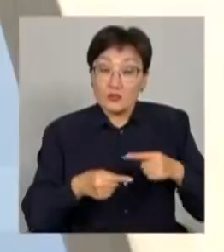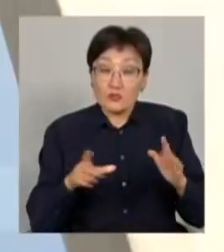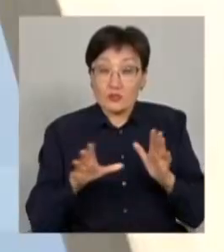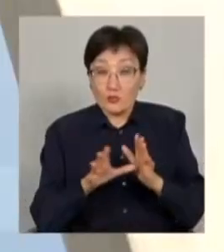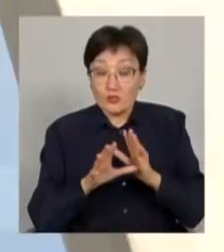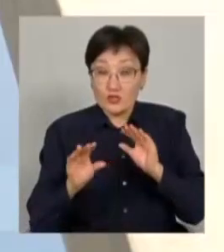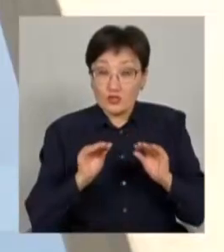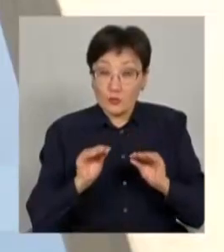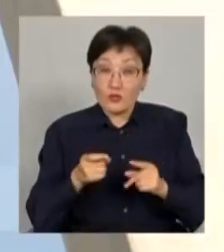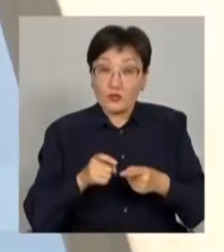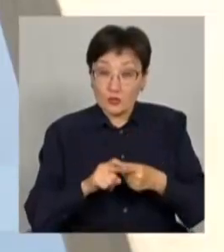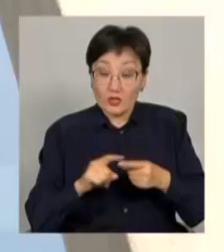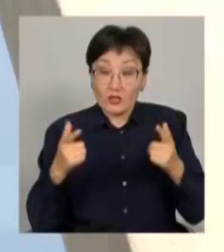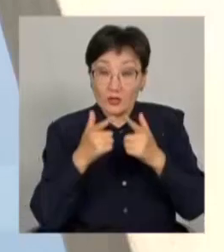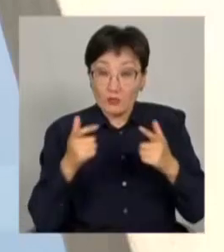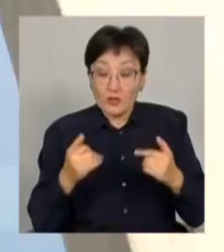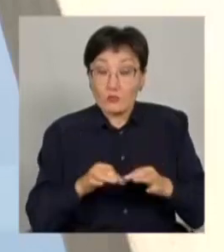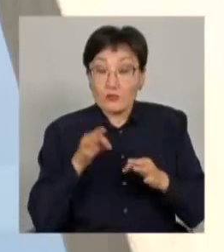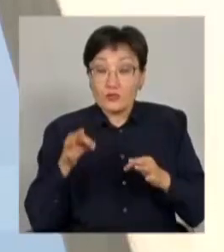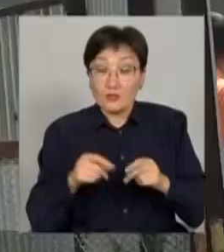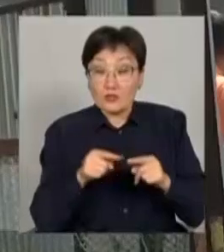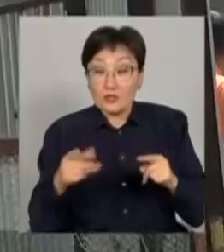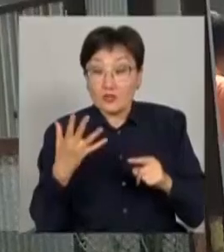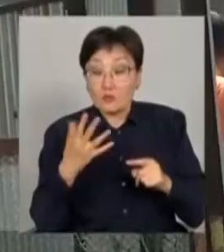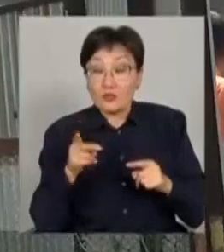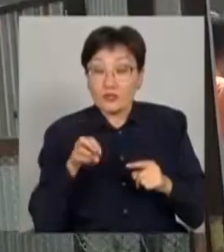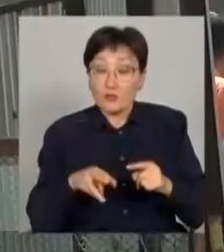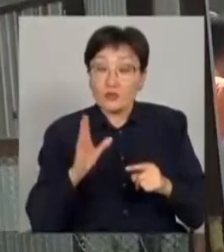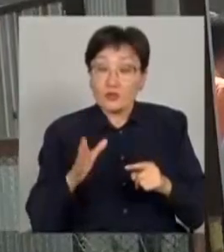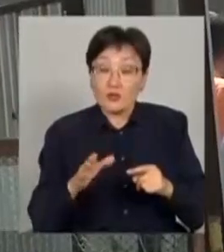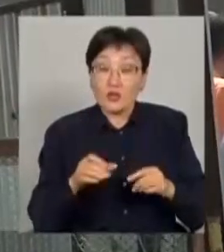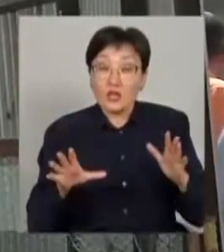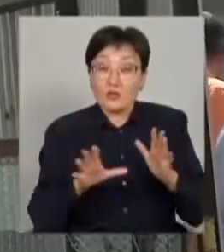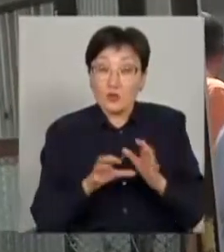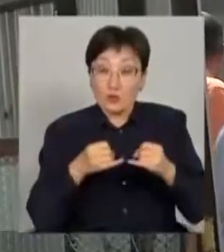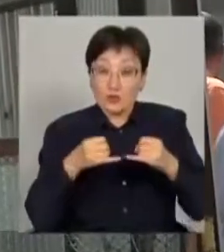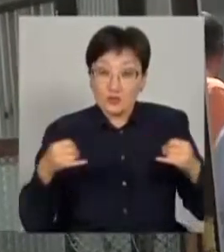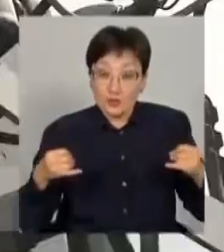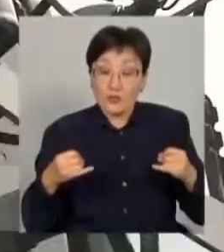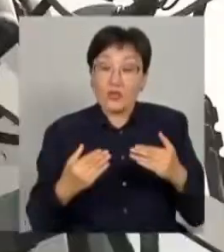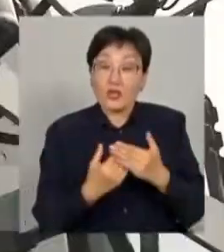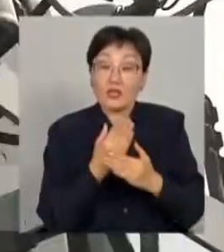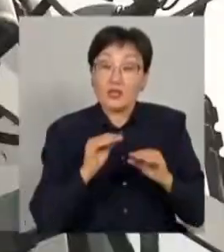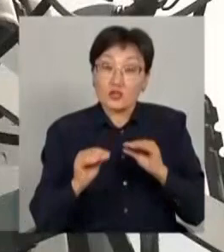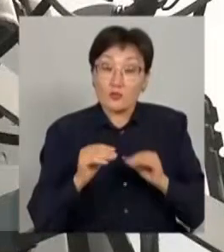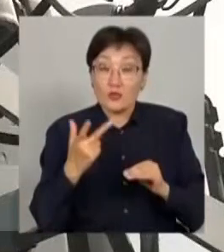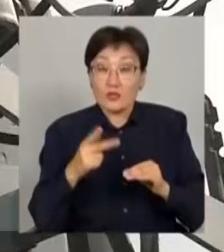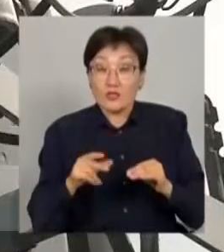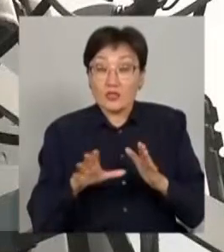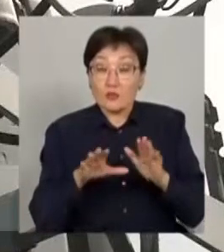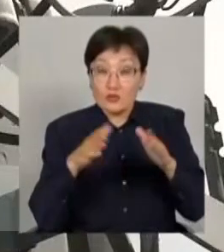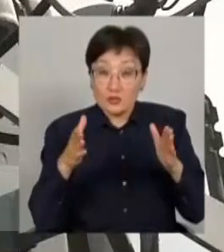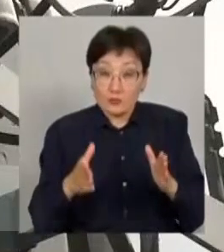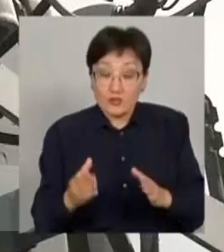электрмен жабдықтау туралы да айтылды. Қазір аймақта ұзындығы 5 шақырым болатын тоқ желілерін қайта жаңарту және 3